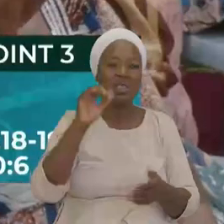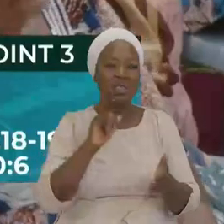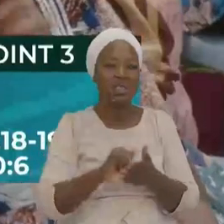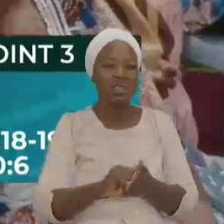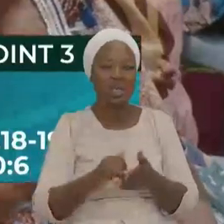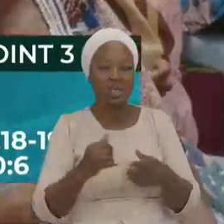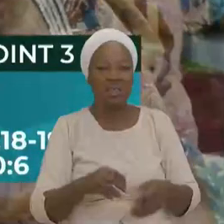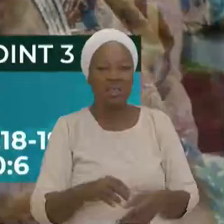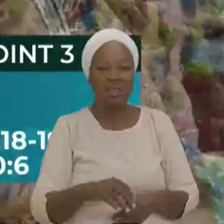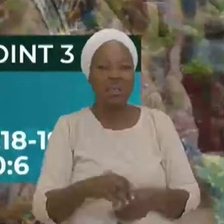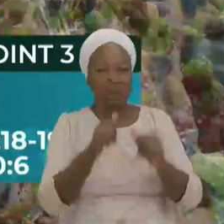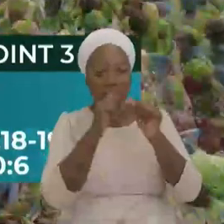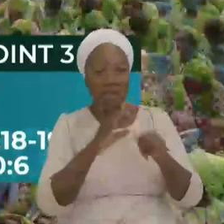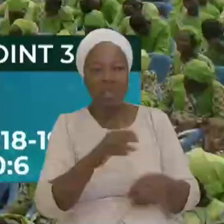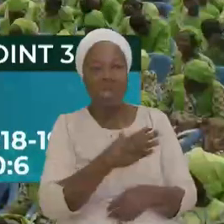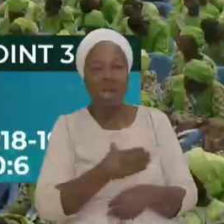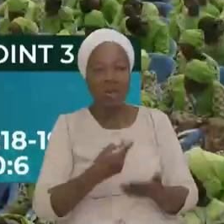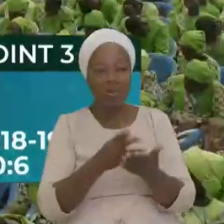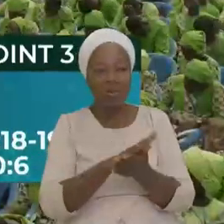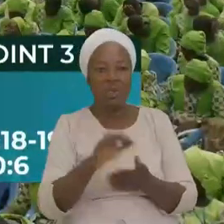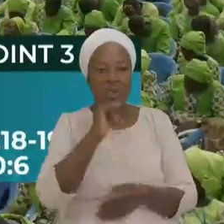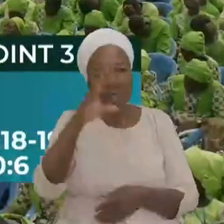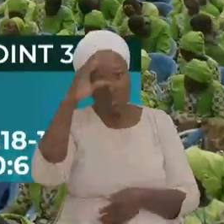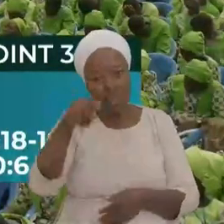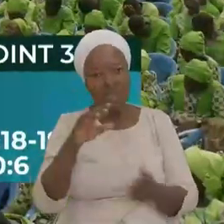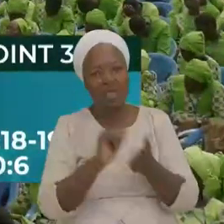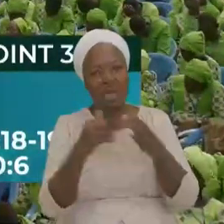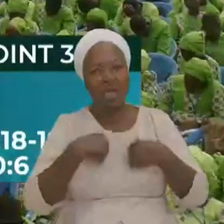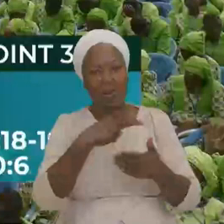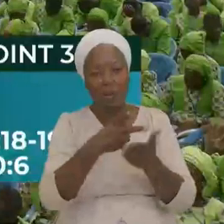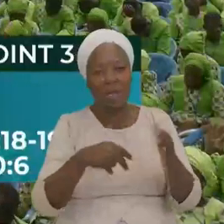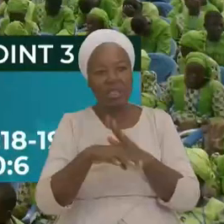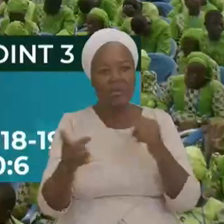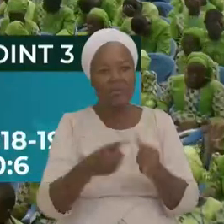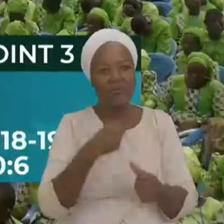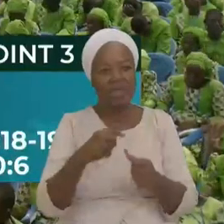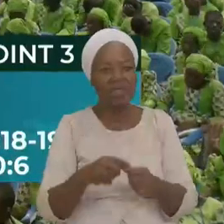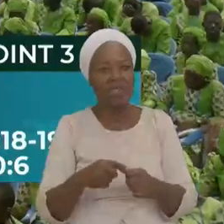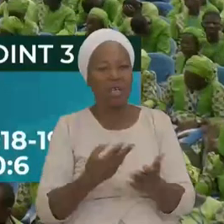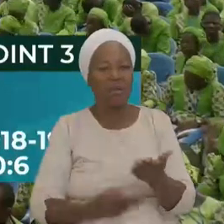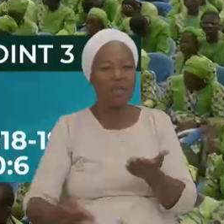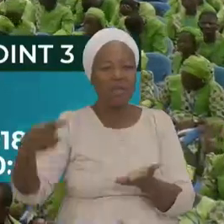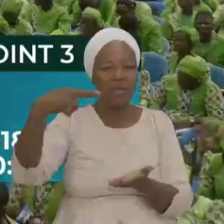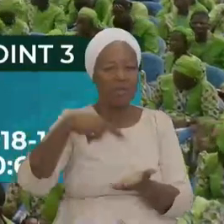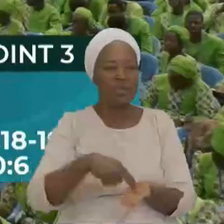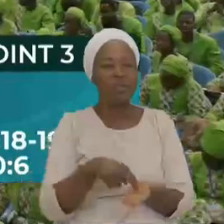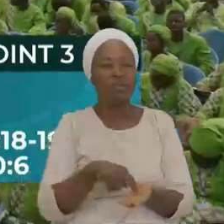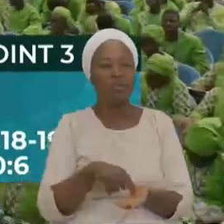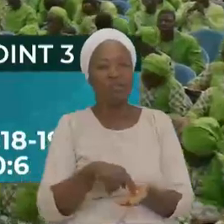Heureux et saints ceux qui ont part à la première résurrection.